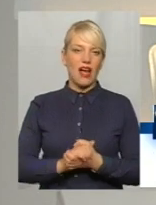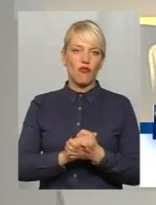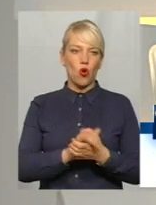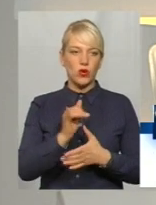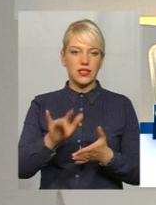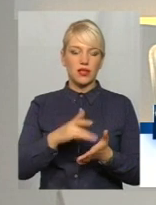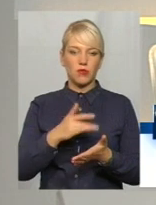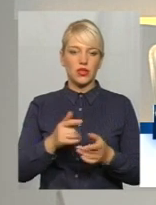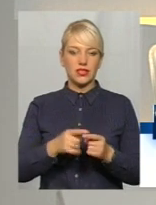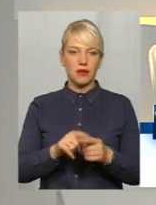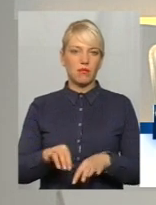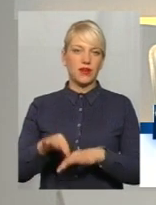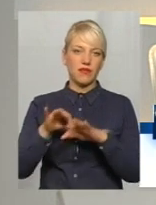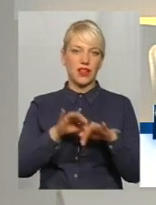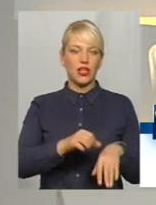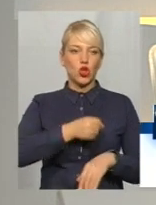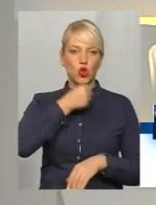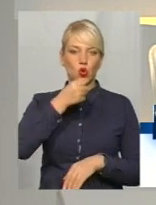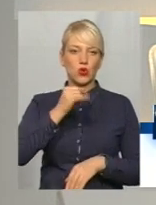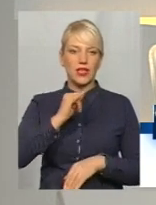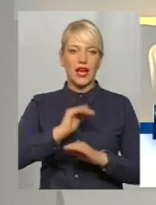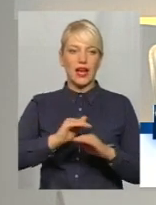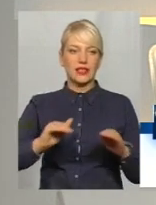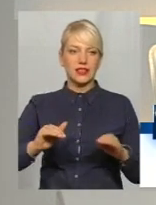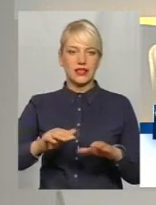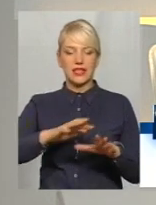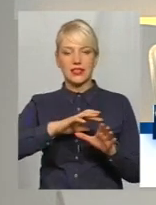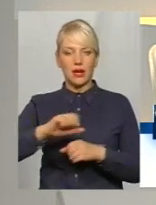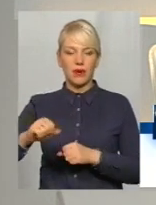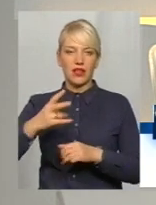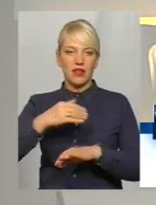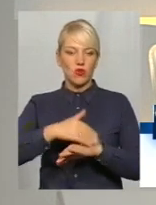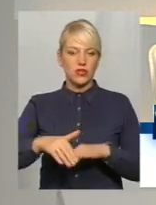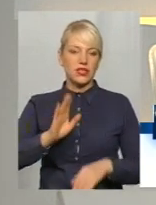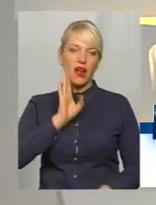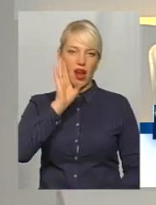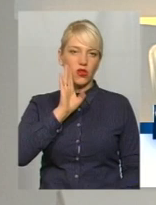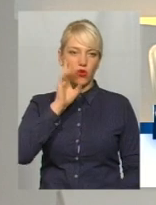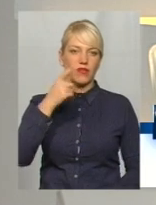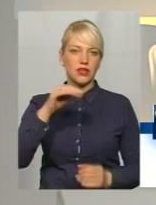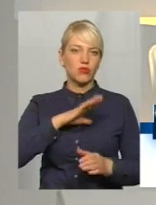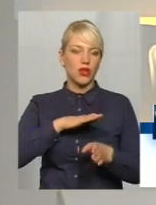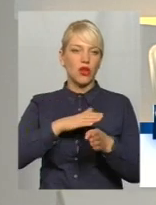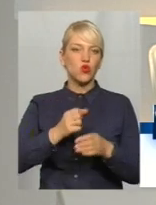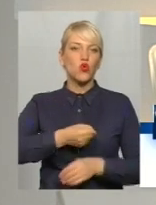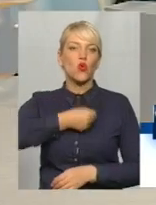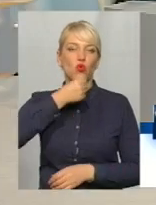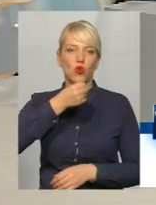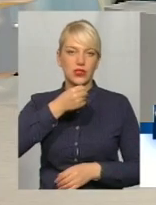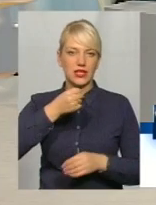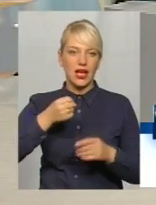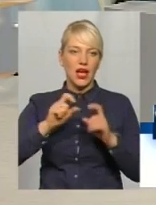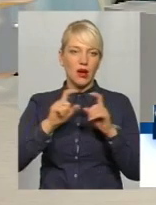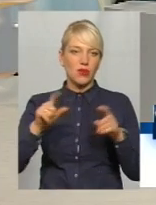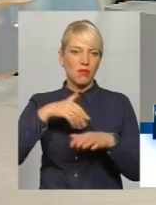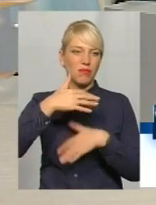привели дорослих, а дітей забрали частинку на вулицю Ранкової, де була суто доросла амбулаторія. Перемістали, і це